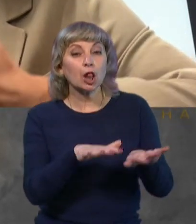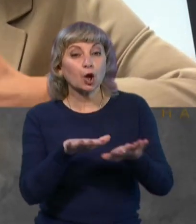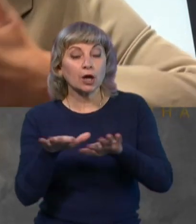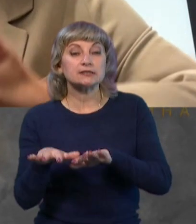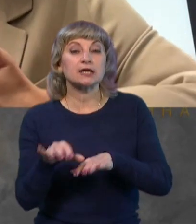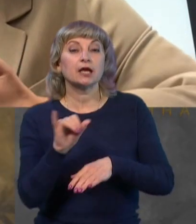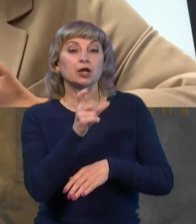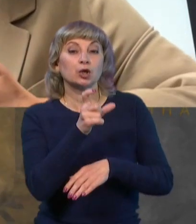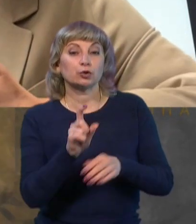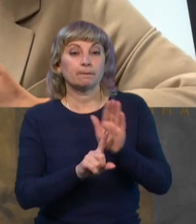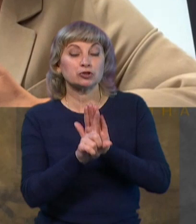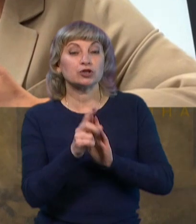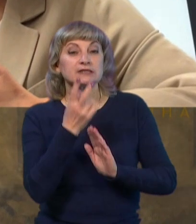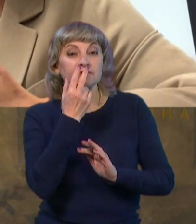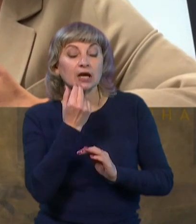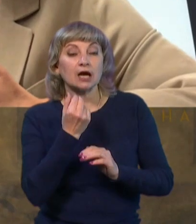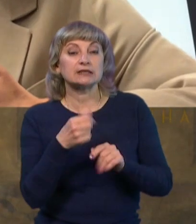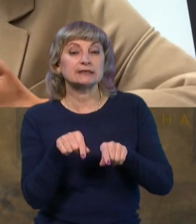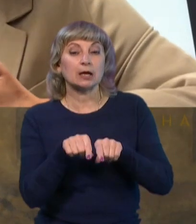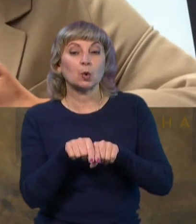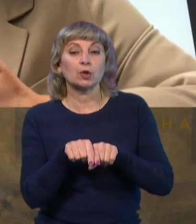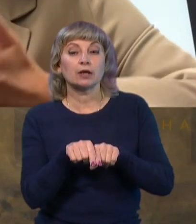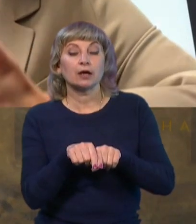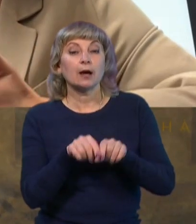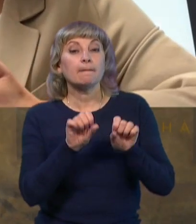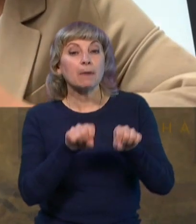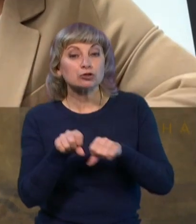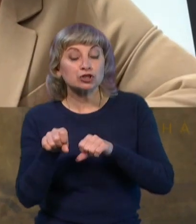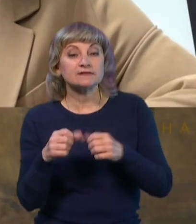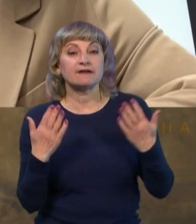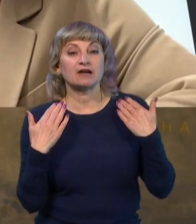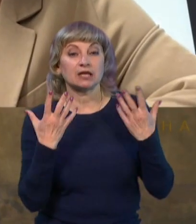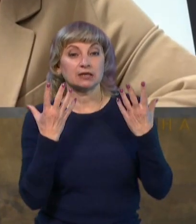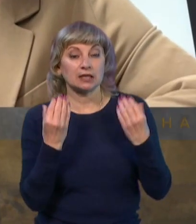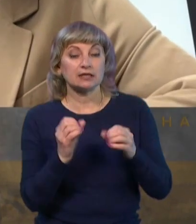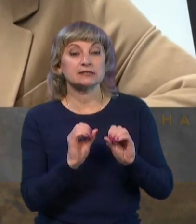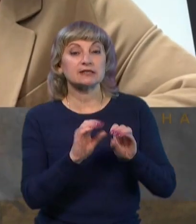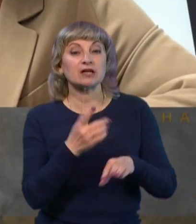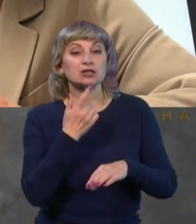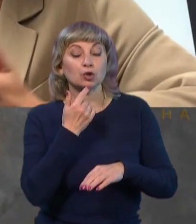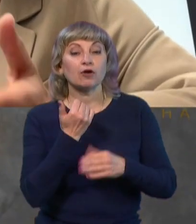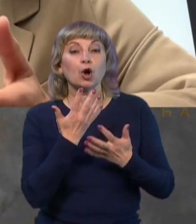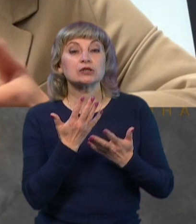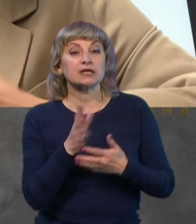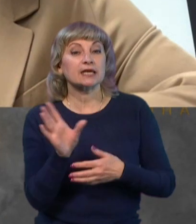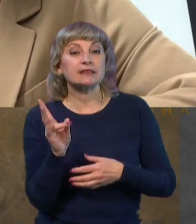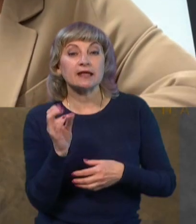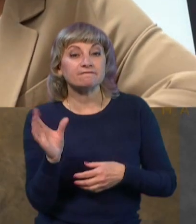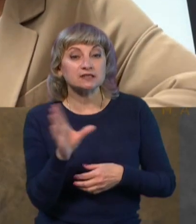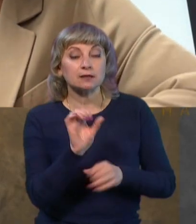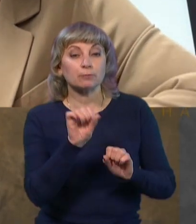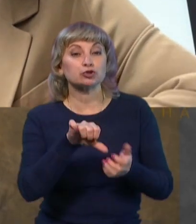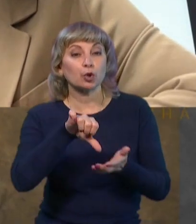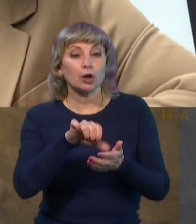і люди починають звикати до такої можливості в вихідний день здавати кров, оскільки не всі можуть